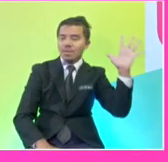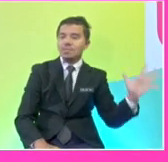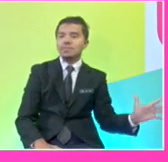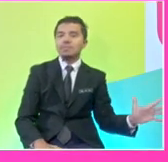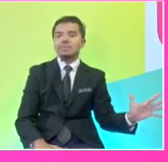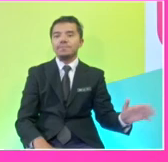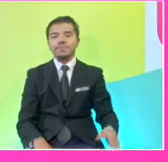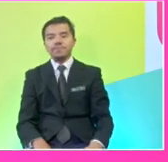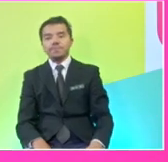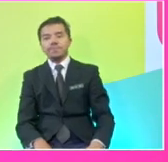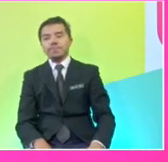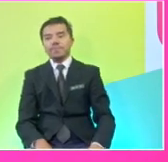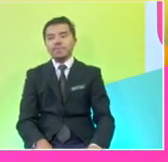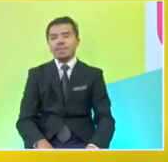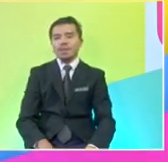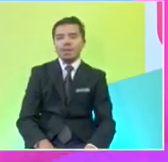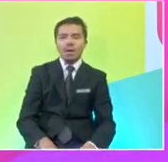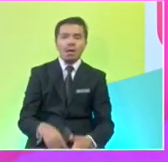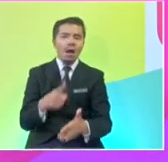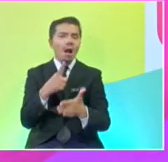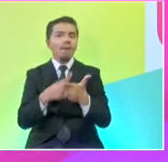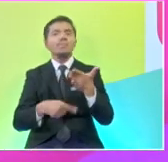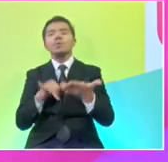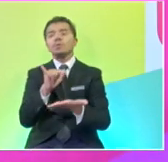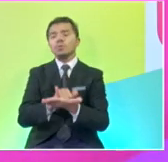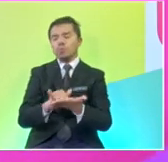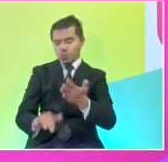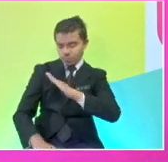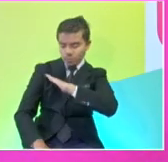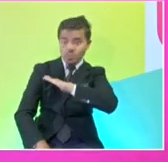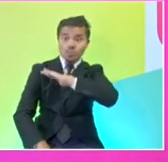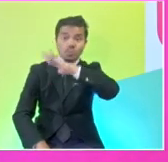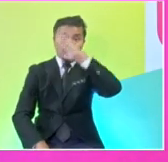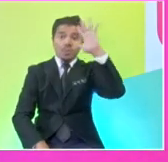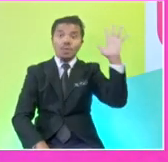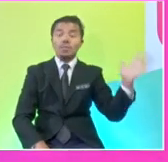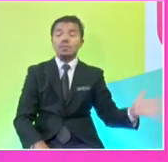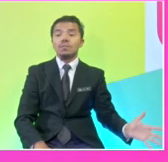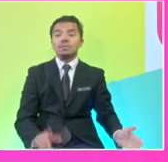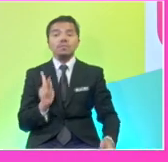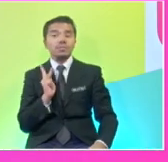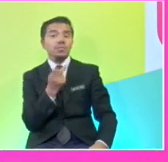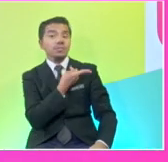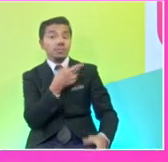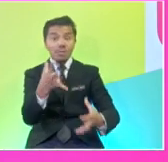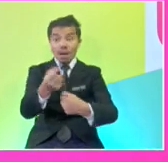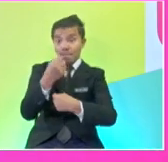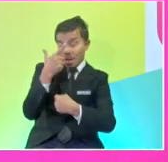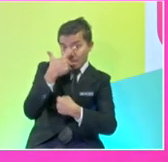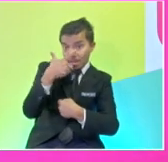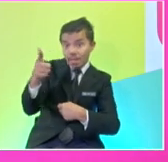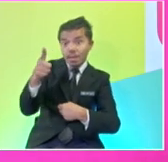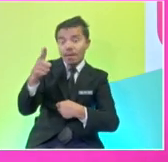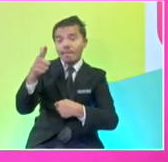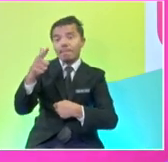Pelangi Oke Pelangi dan murid-murid semua kita dapat melihat Pelangi selepas hujan gurun